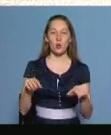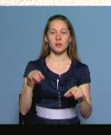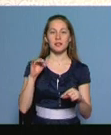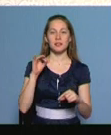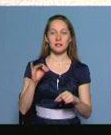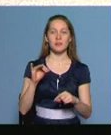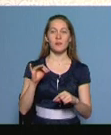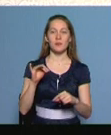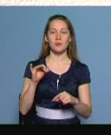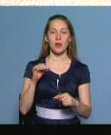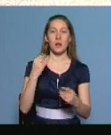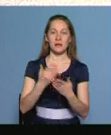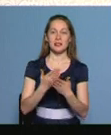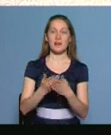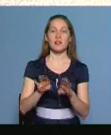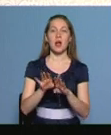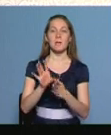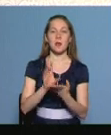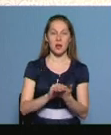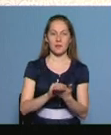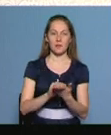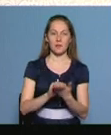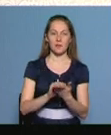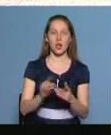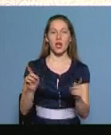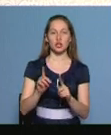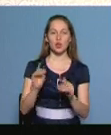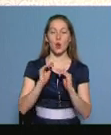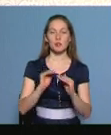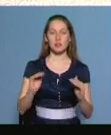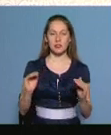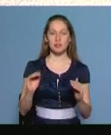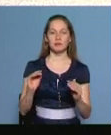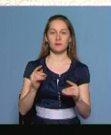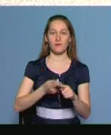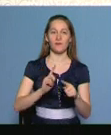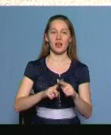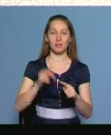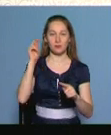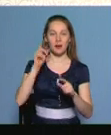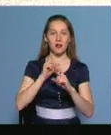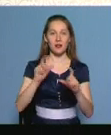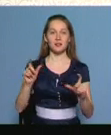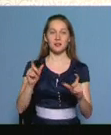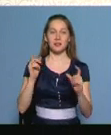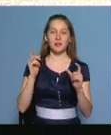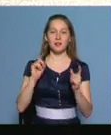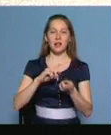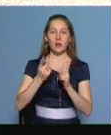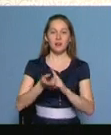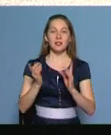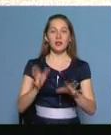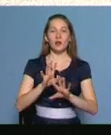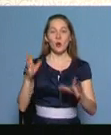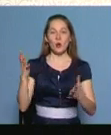именно представить их как примером, что дети становятся в этом классе не только